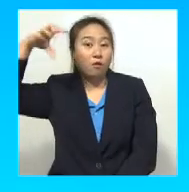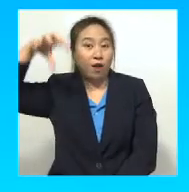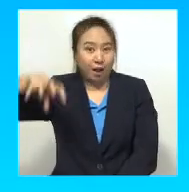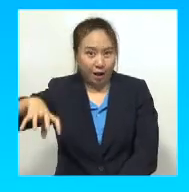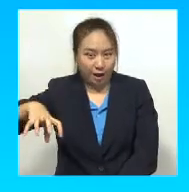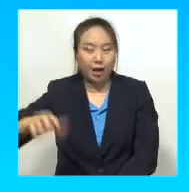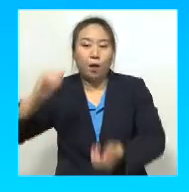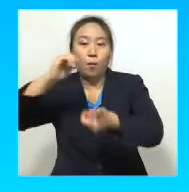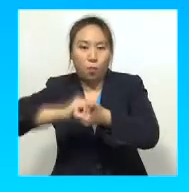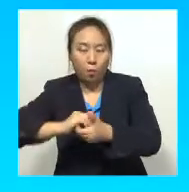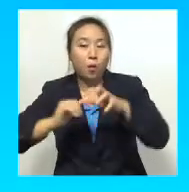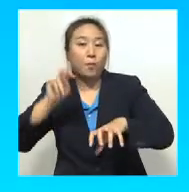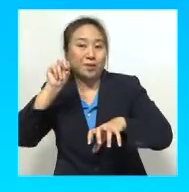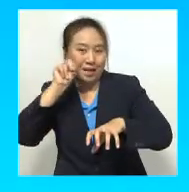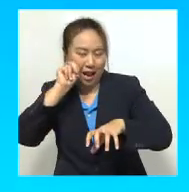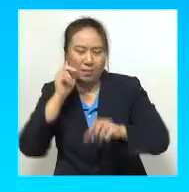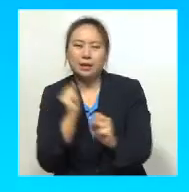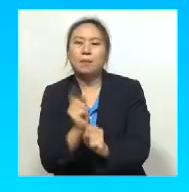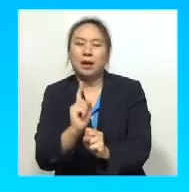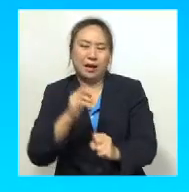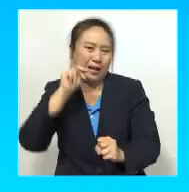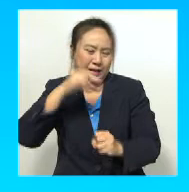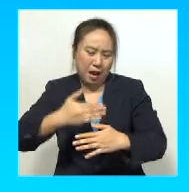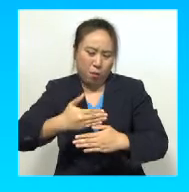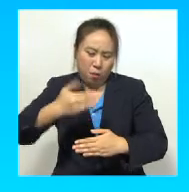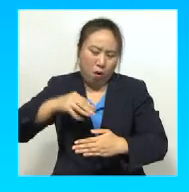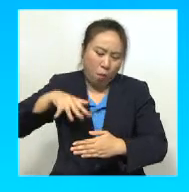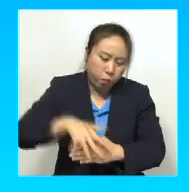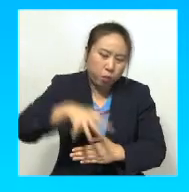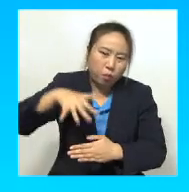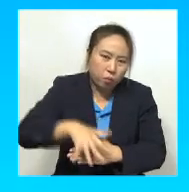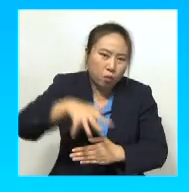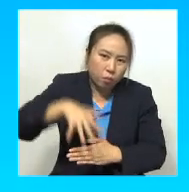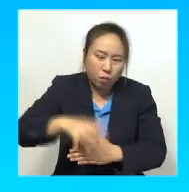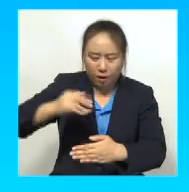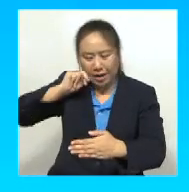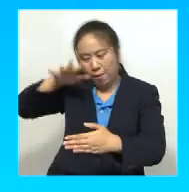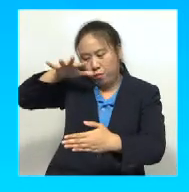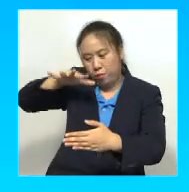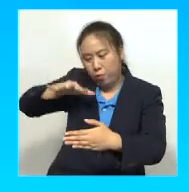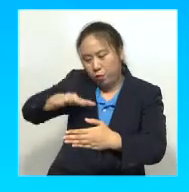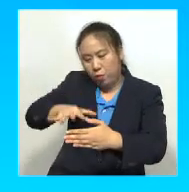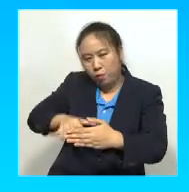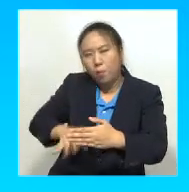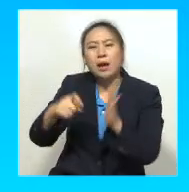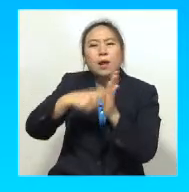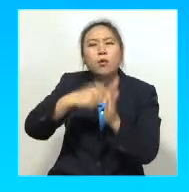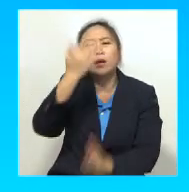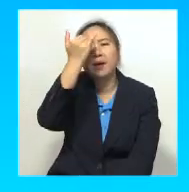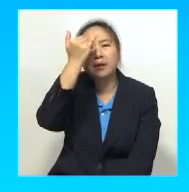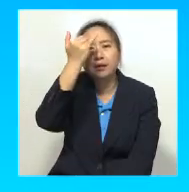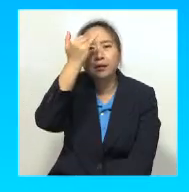านนะครับพร่องน้ำนะครับให้มากที่สุดเท่าที่จะมากได้พร่องน้ำเนี่ยเหตุผลนะครับที่พร่องน้ำเพื่อ